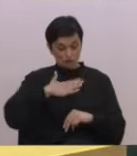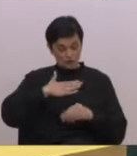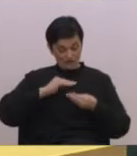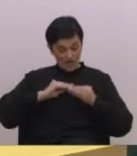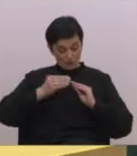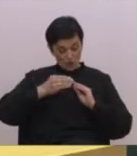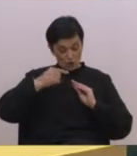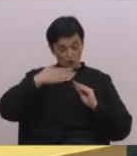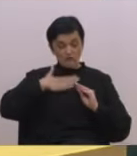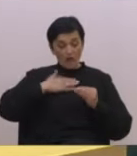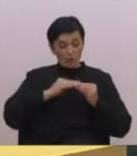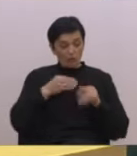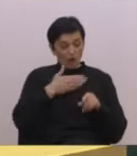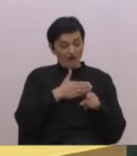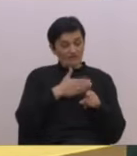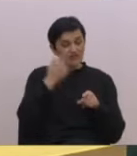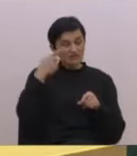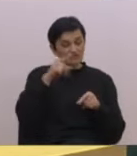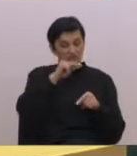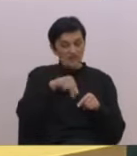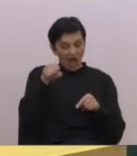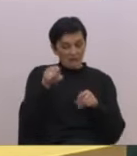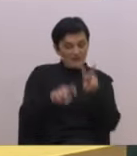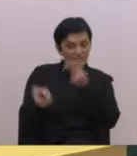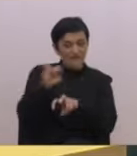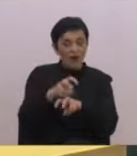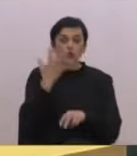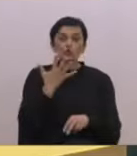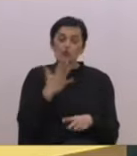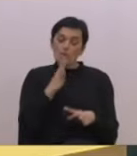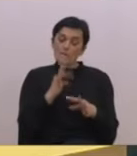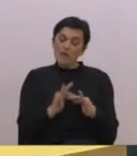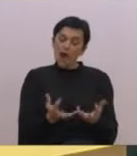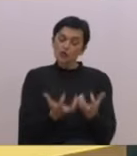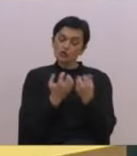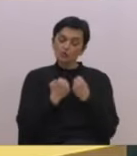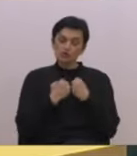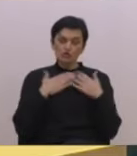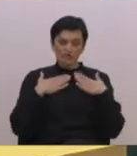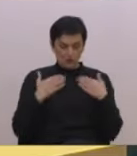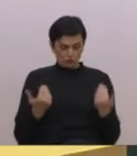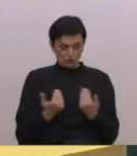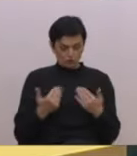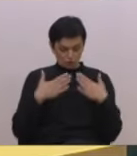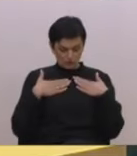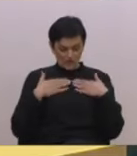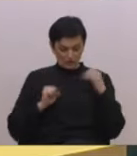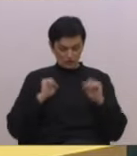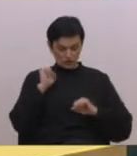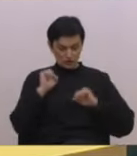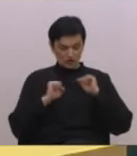ვიღაცა სხვა დამნაშავე, თუ ჩვენ ავიღოთ პასუხისმგებლობა ჩვენს ცხოვრებაზე და ჩვენ შევეცადოთ,